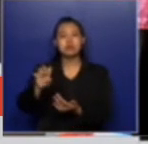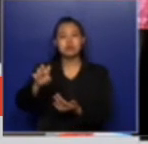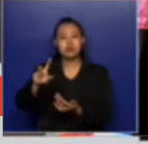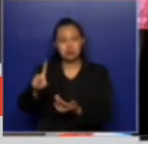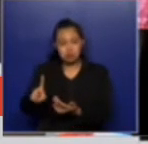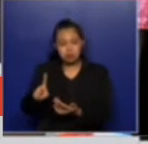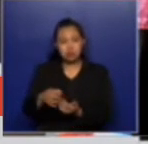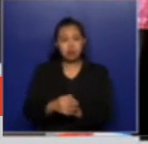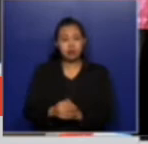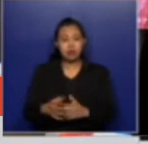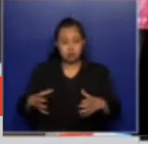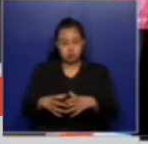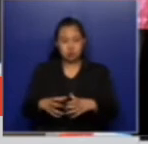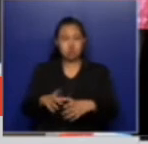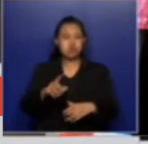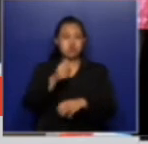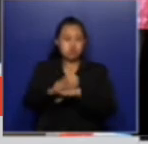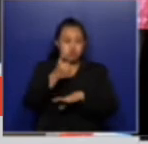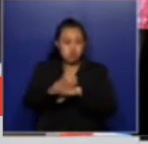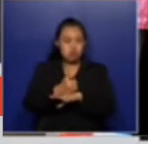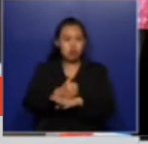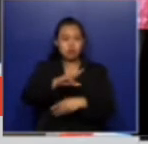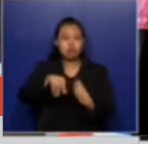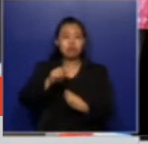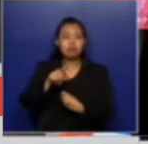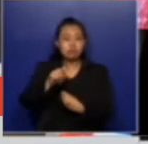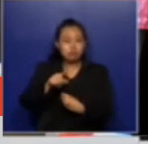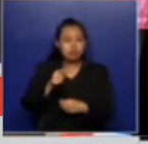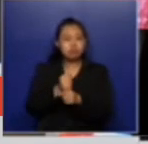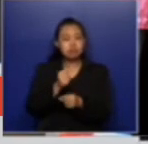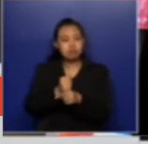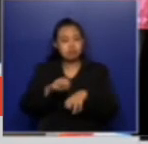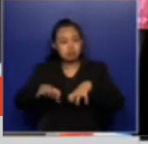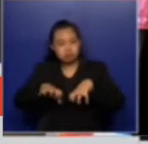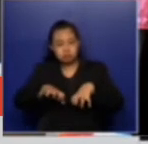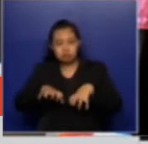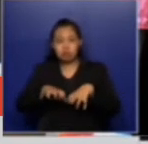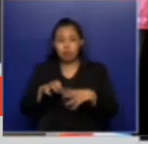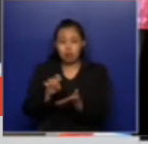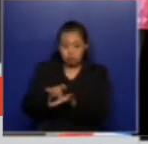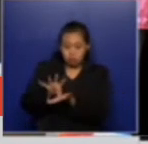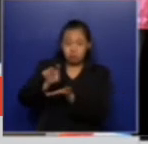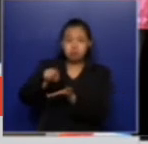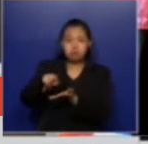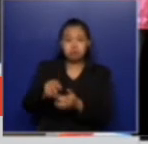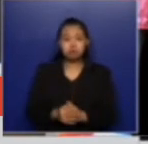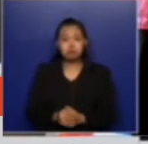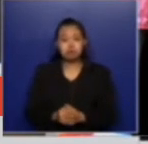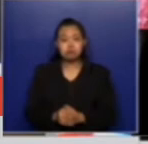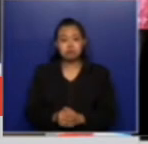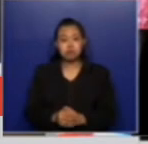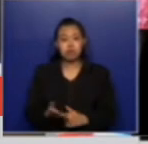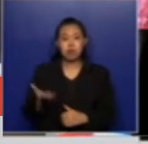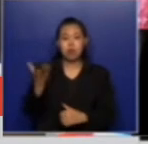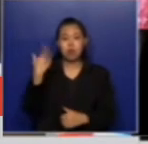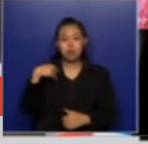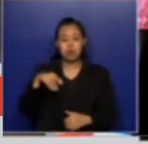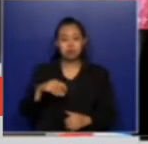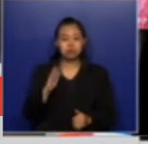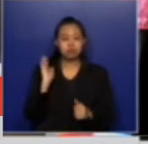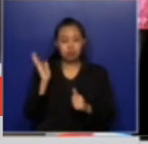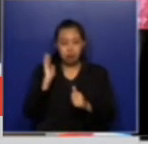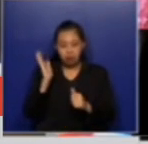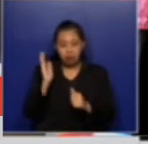ไล่หัวหน้าทีมเศรษฐกิจออกผมก็เลยไปดูภาพนายกเมื่อวานยืนให้สัมภาษณ์อยู่บนโ